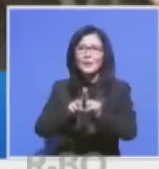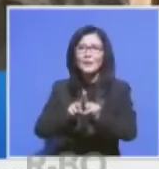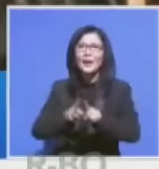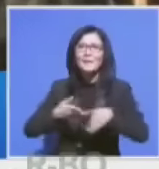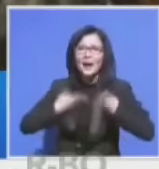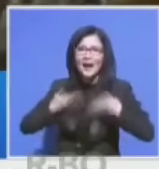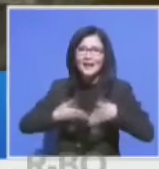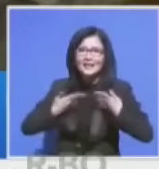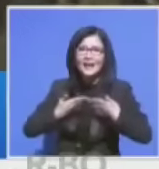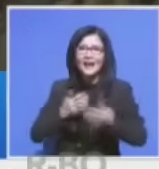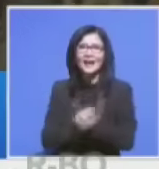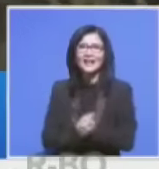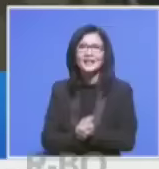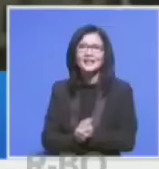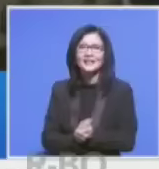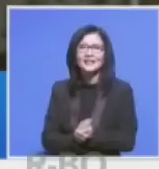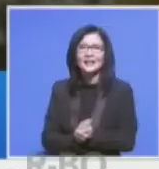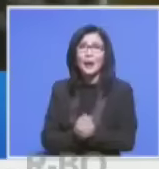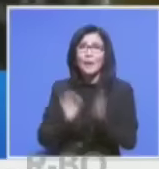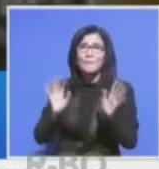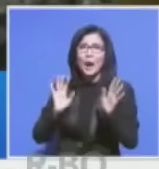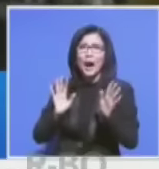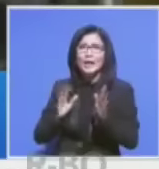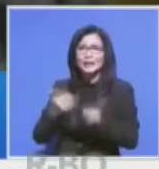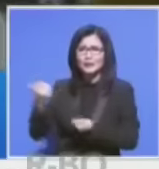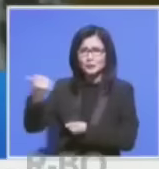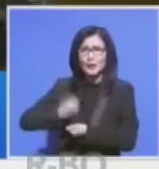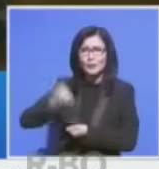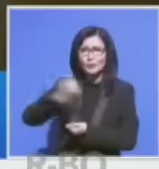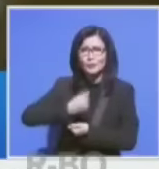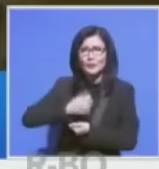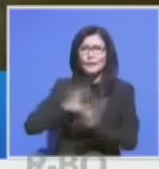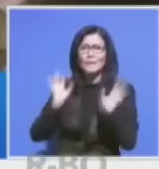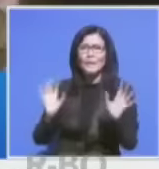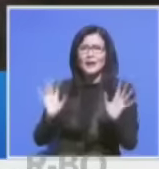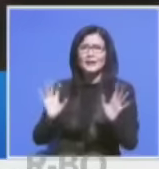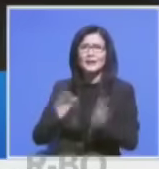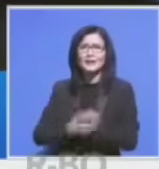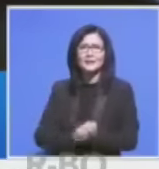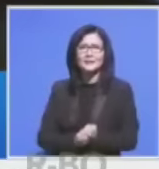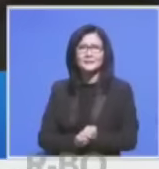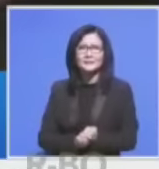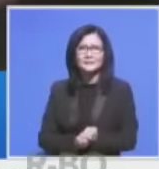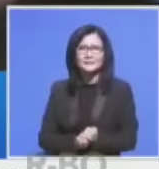selalu. Ini banyak banget song yang datang, jadi banyak yang doain insya Allah ya.